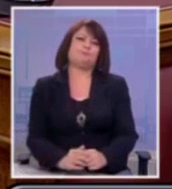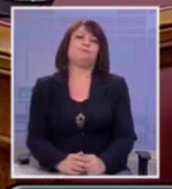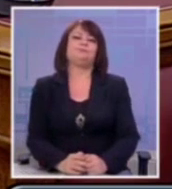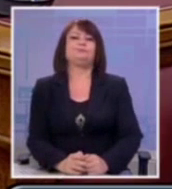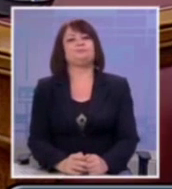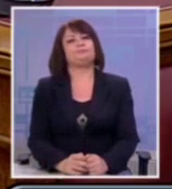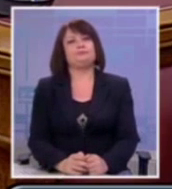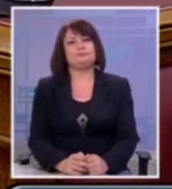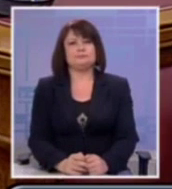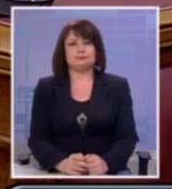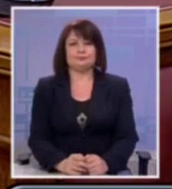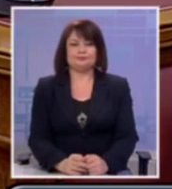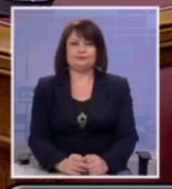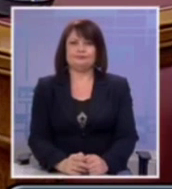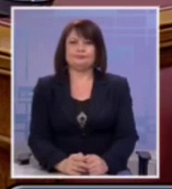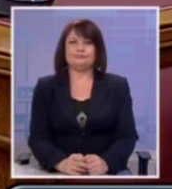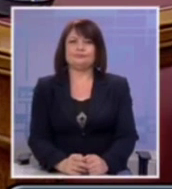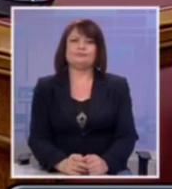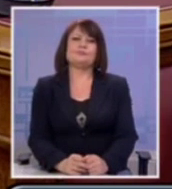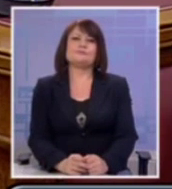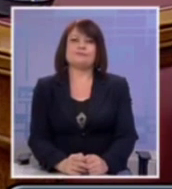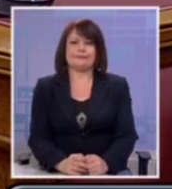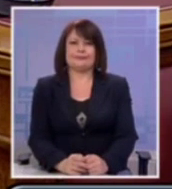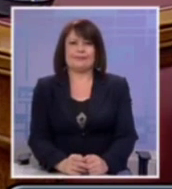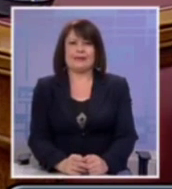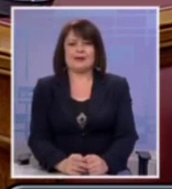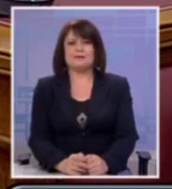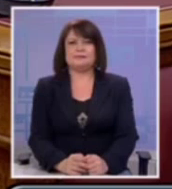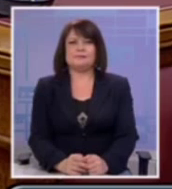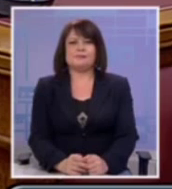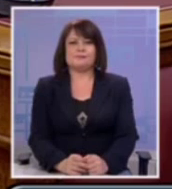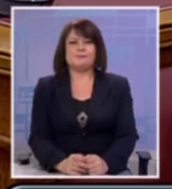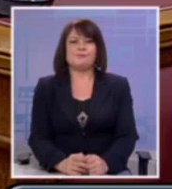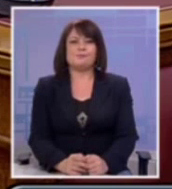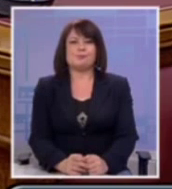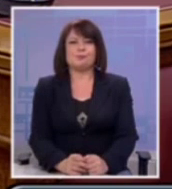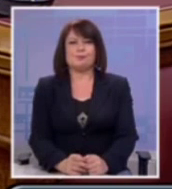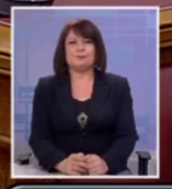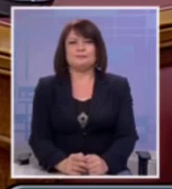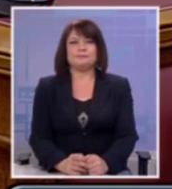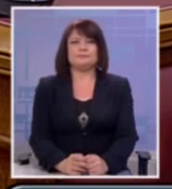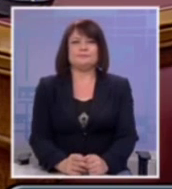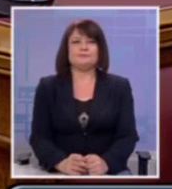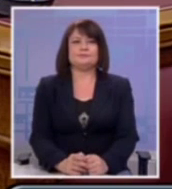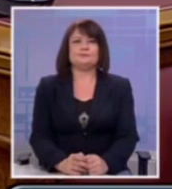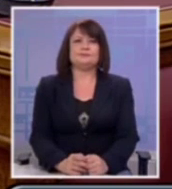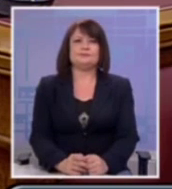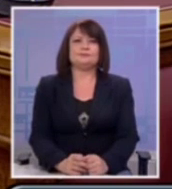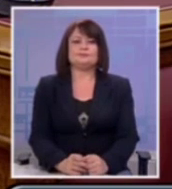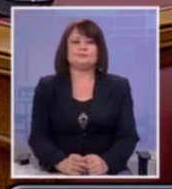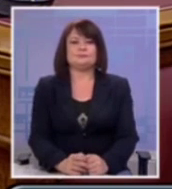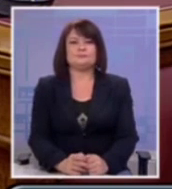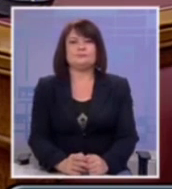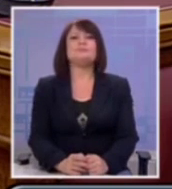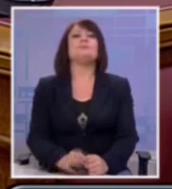concern was a logical extension of its defender of the faith responsibilities. An IMF loan to Greece must not